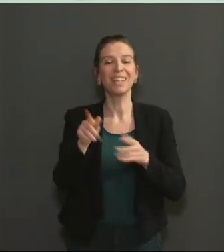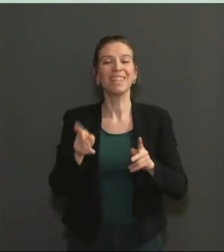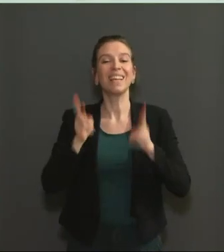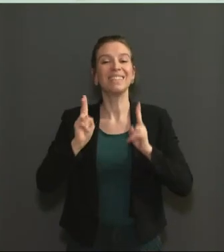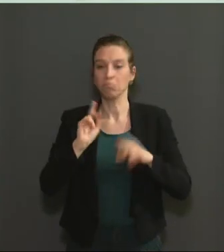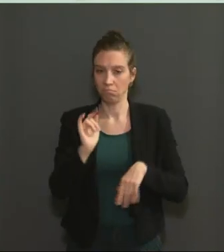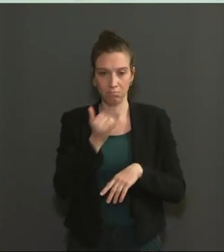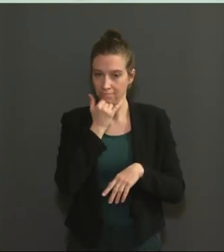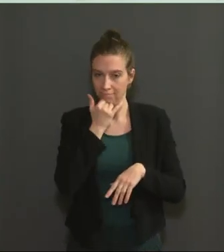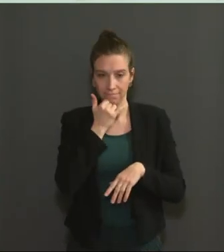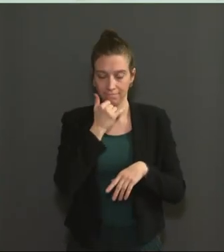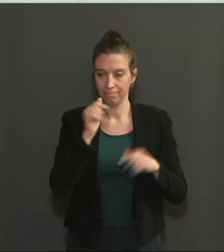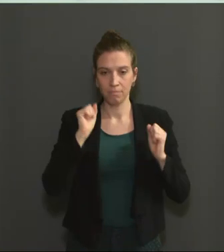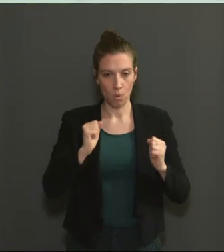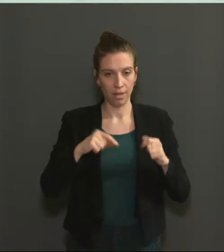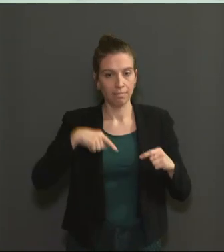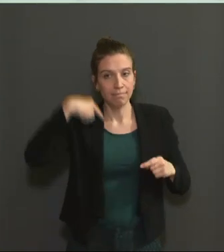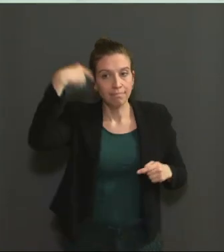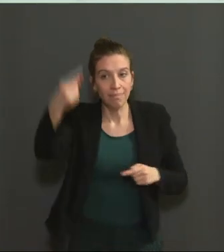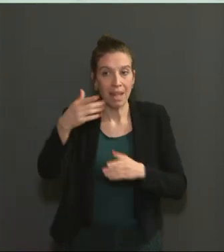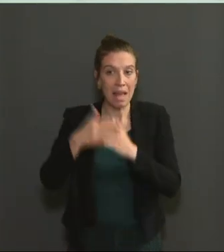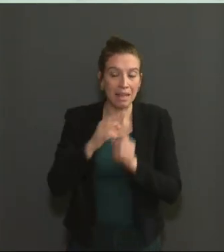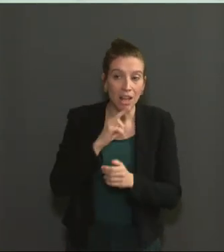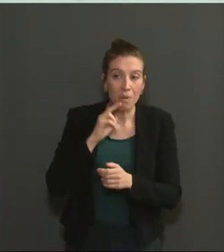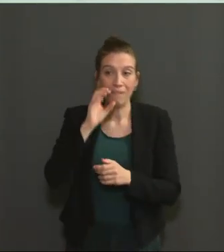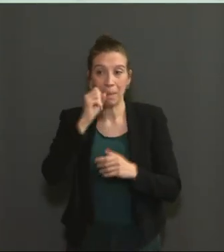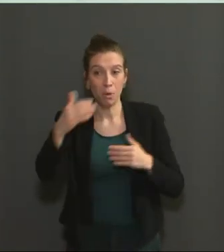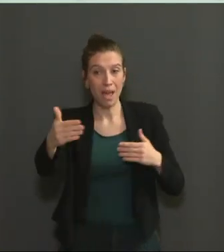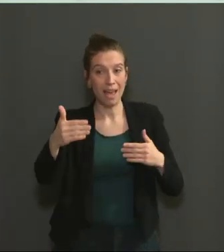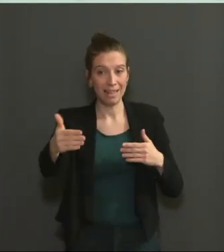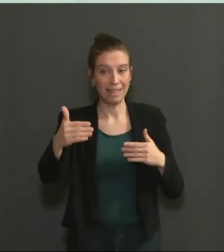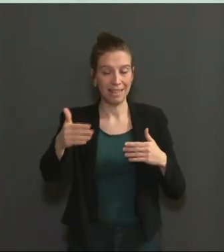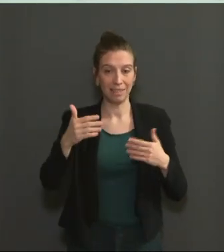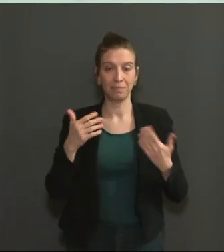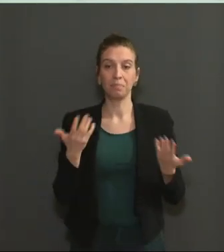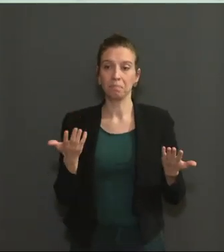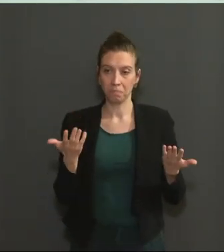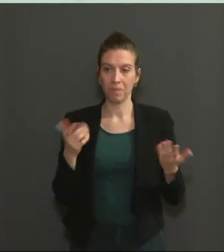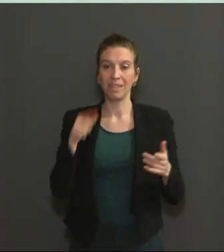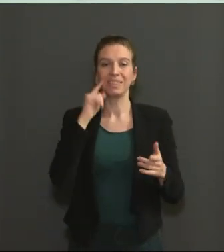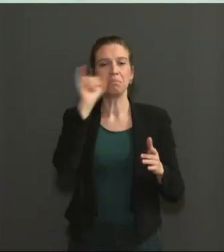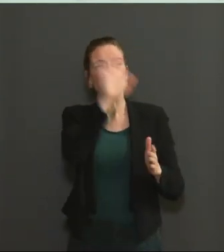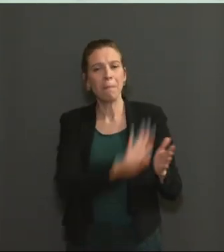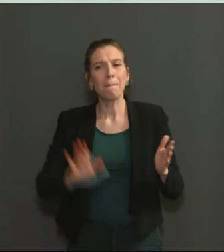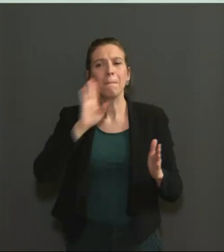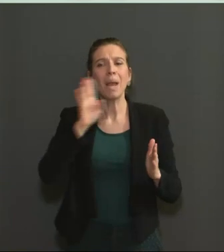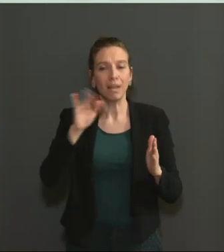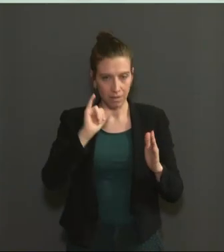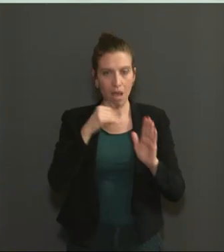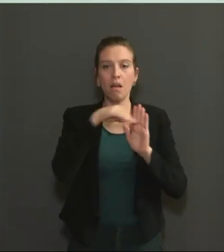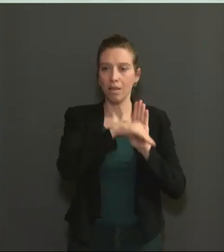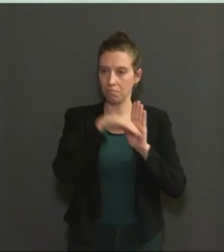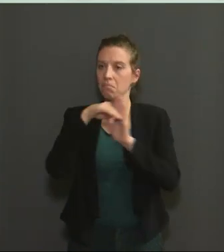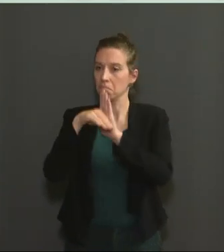hoewel de cijfers op nationaal niveau nog steeds dalen zien we wel waar toenames in de provincies